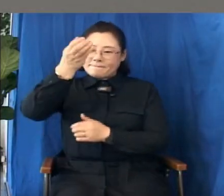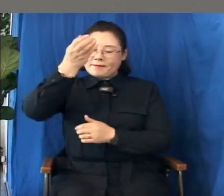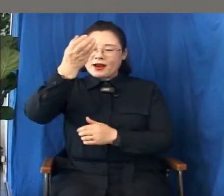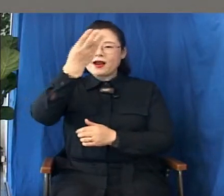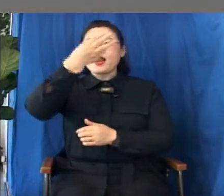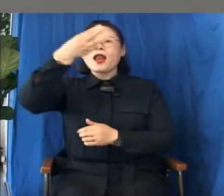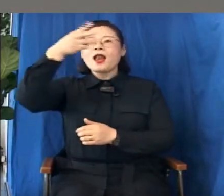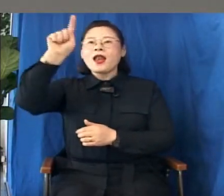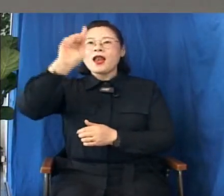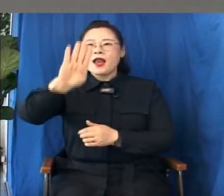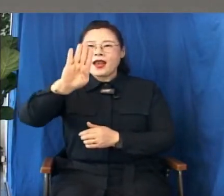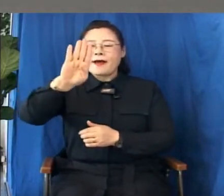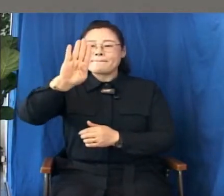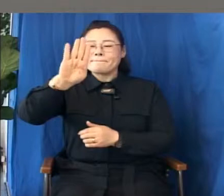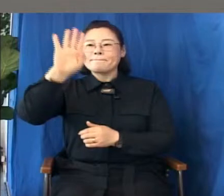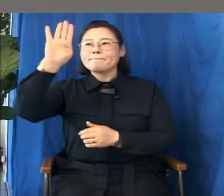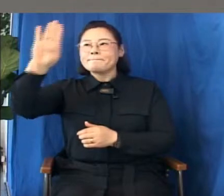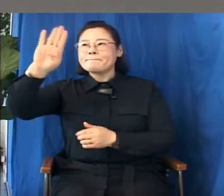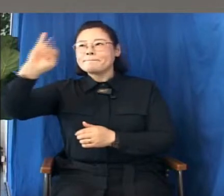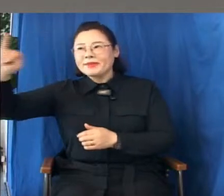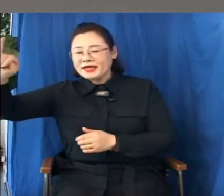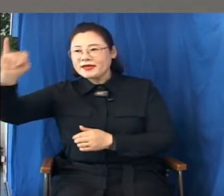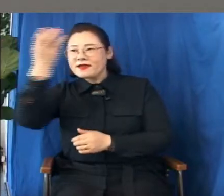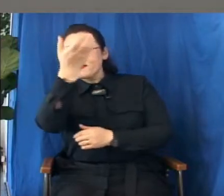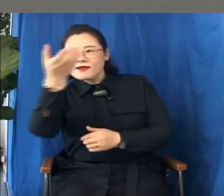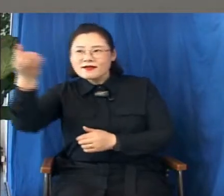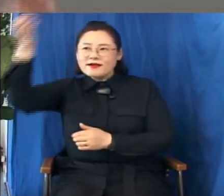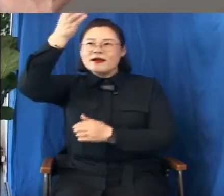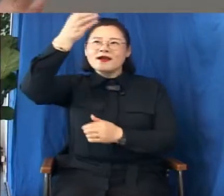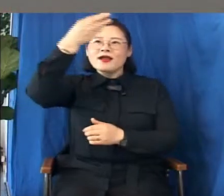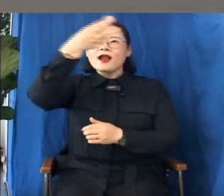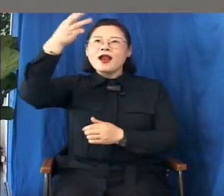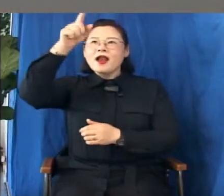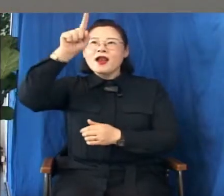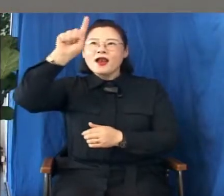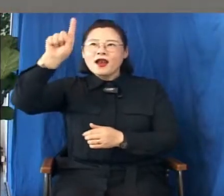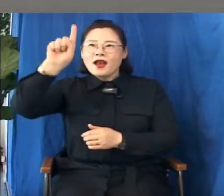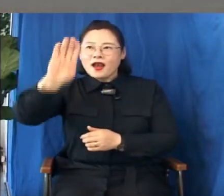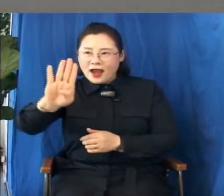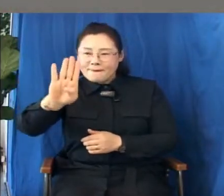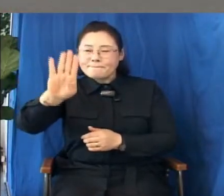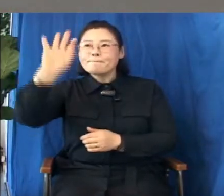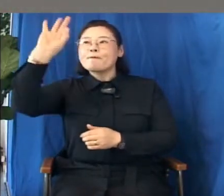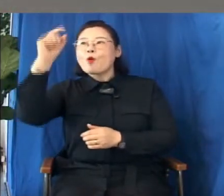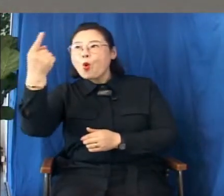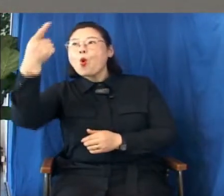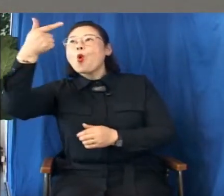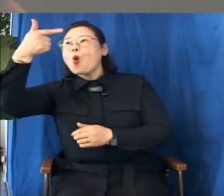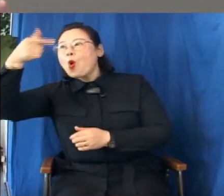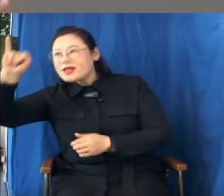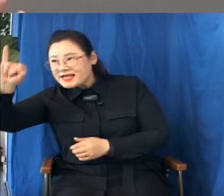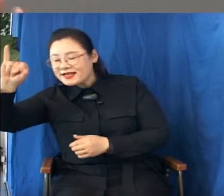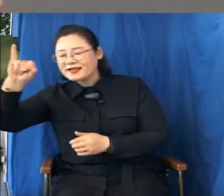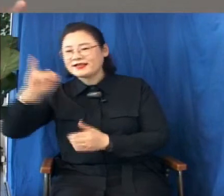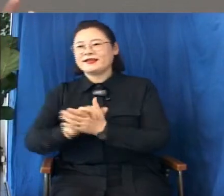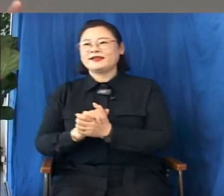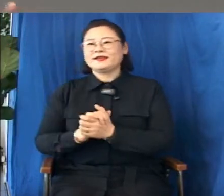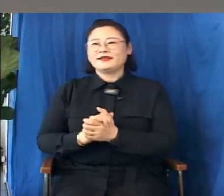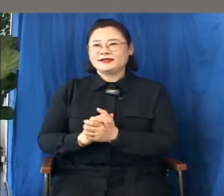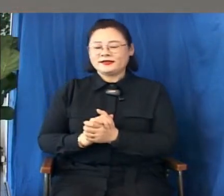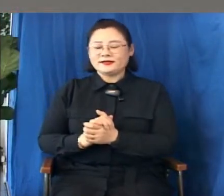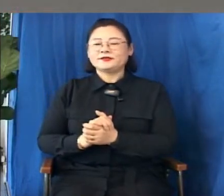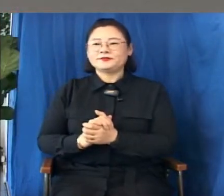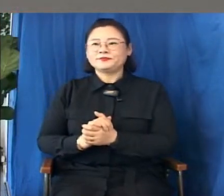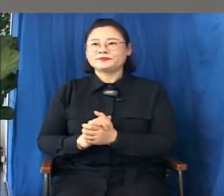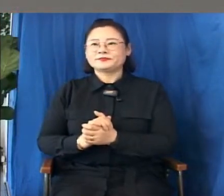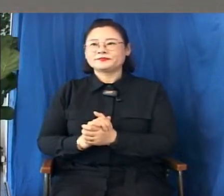게 랍오니라는 게 있어요. 랍오니. 예수님이 부활하셨을 때 마리아가 예수님 앞에서 랍오니요